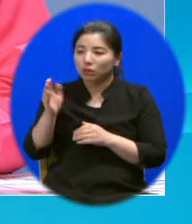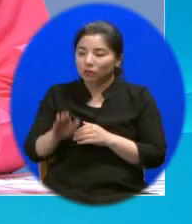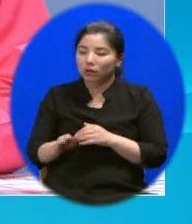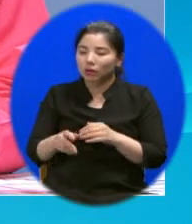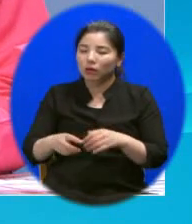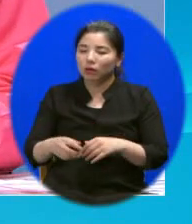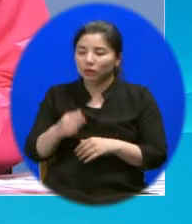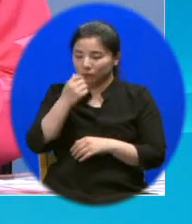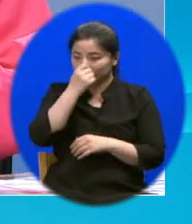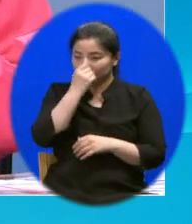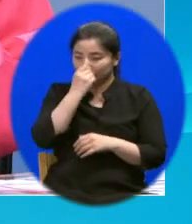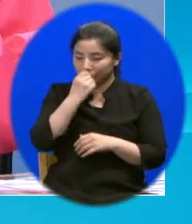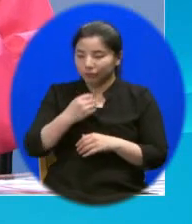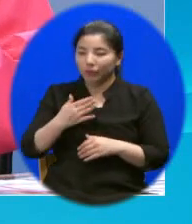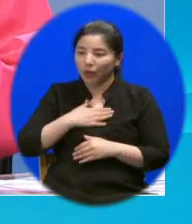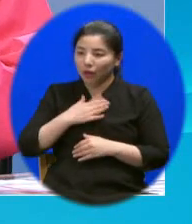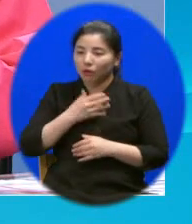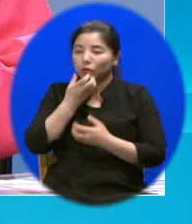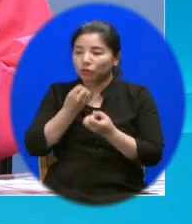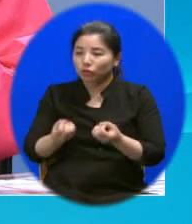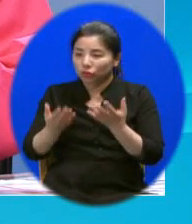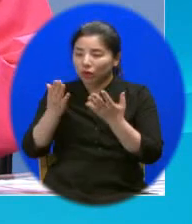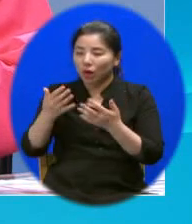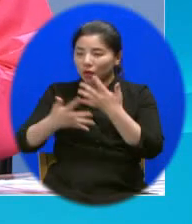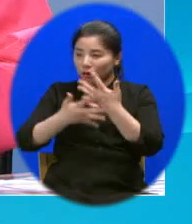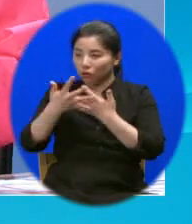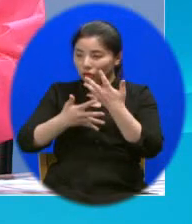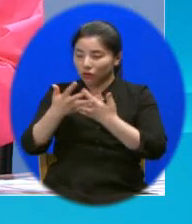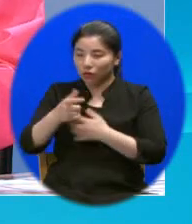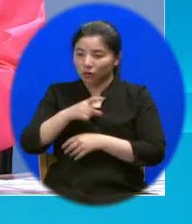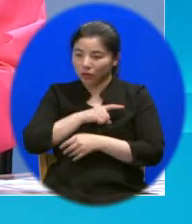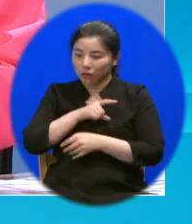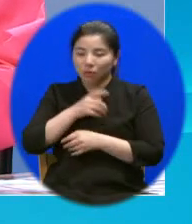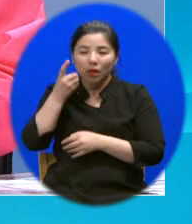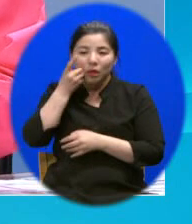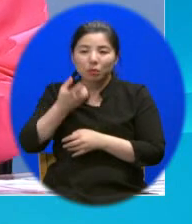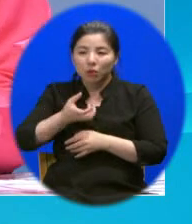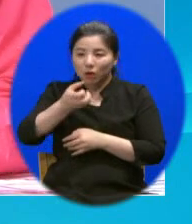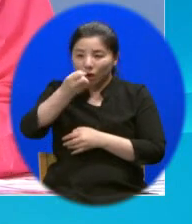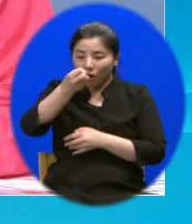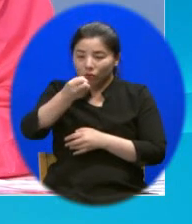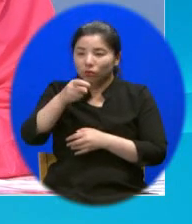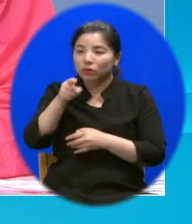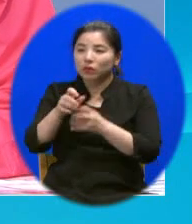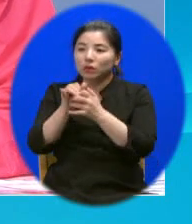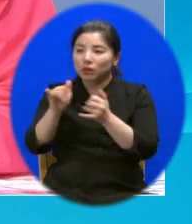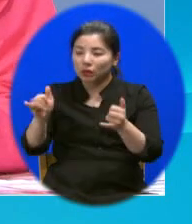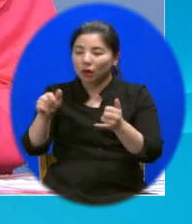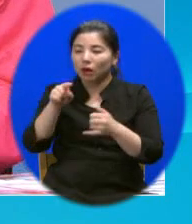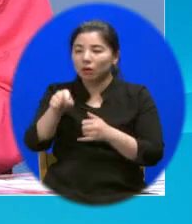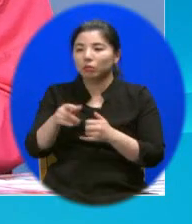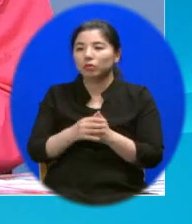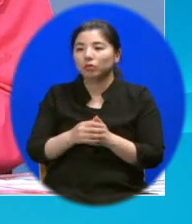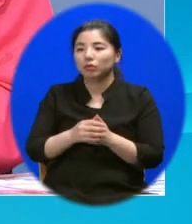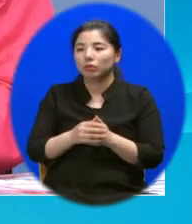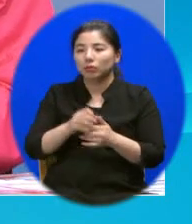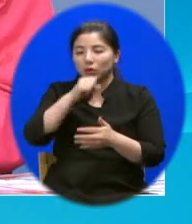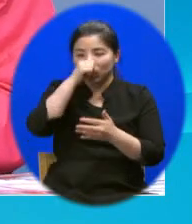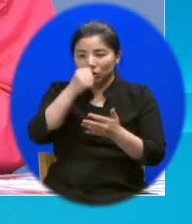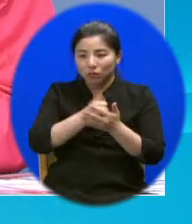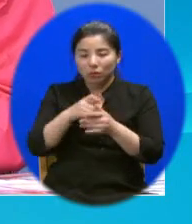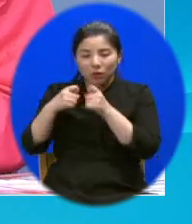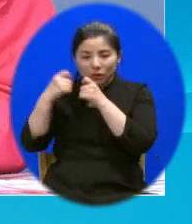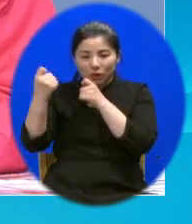심지어는 저한테 그 축하 동영상 이라는 명칭의 핸드폰으로 찍어 간 덕담 가져간 사람 조차도 주범 과